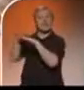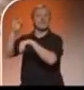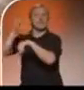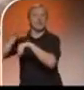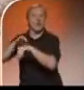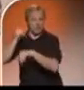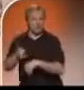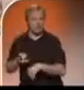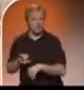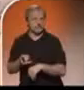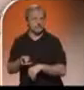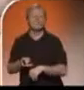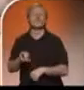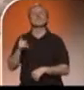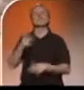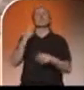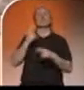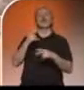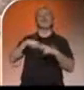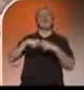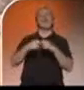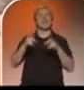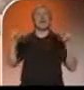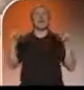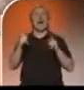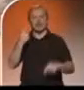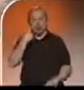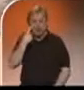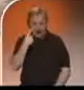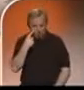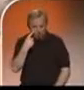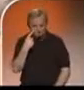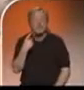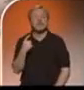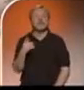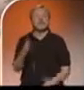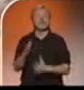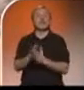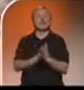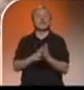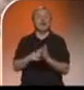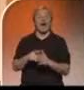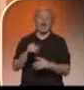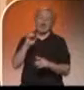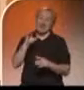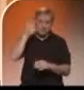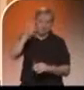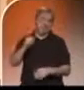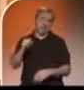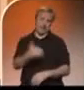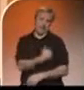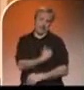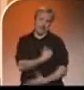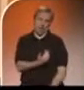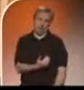se vyvíjí krátkozrakost, která je nejčastější u nedonošených dětí, tak ta se začne projevovat většinou až ve školním věku, což se